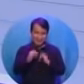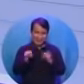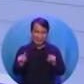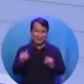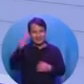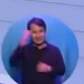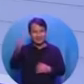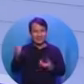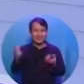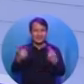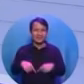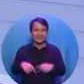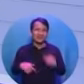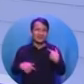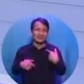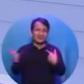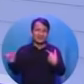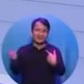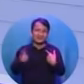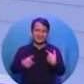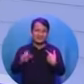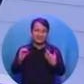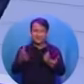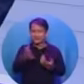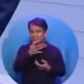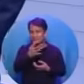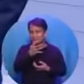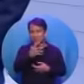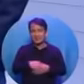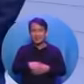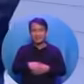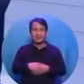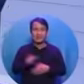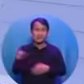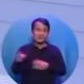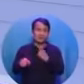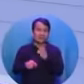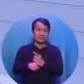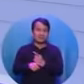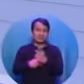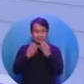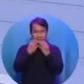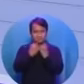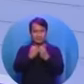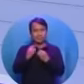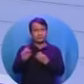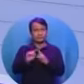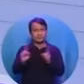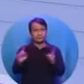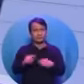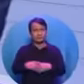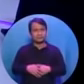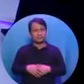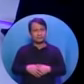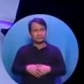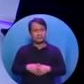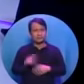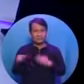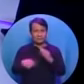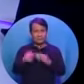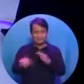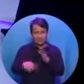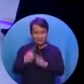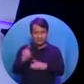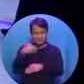Hindi ko pa po alam kasi wala po yung nanay ko po. Sa bagay, practical lang po kayo para makatipid. Totoo, ginagawa ko rin yan. Kung ano ulam namin sa